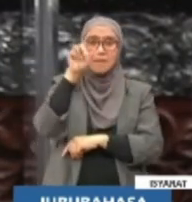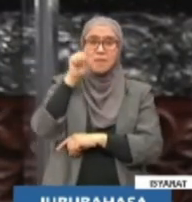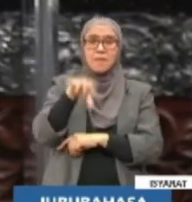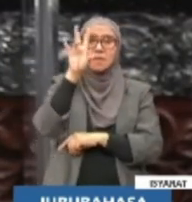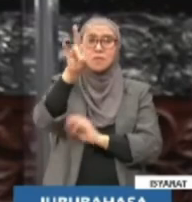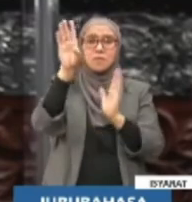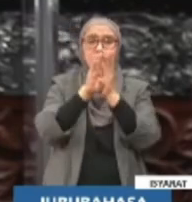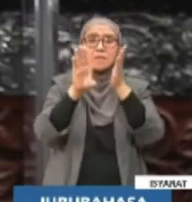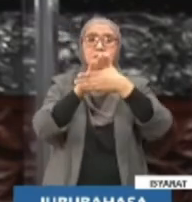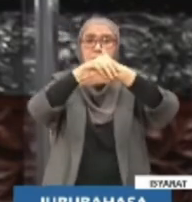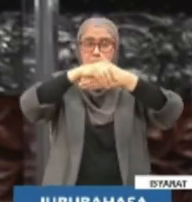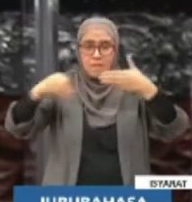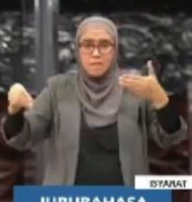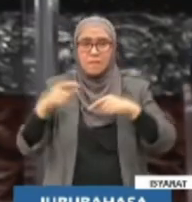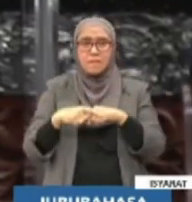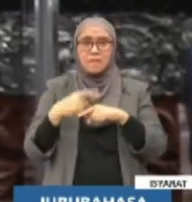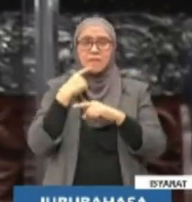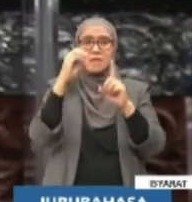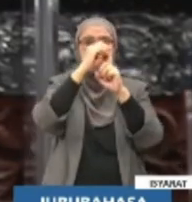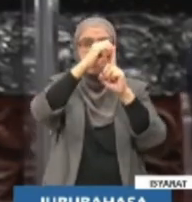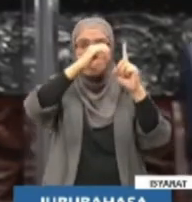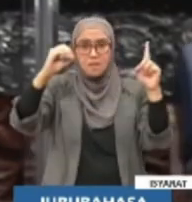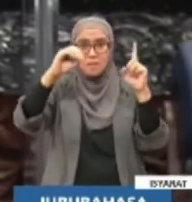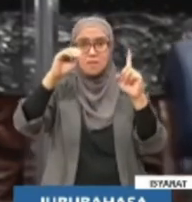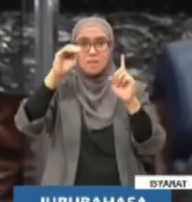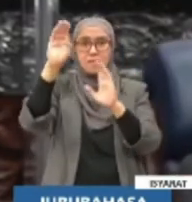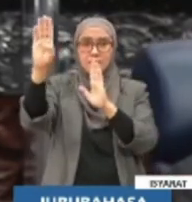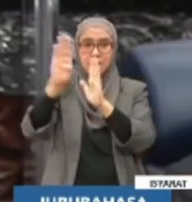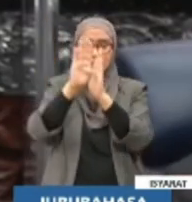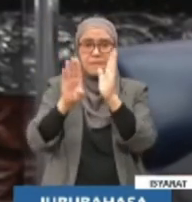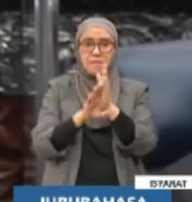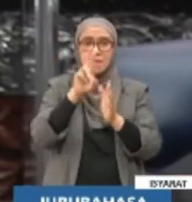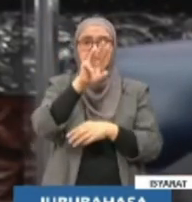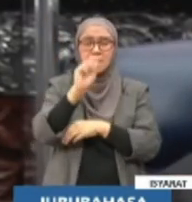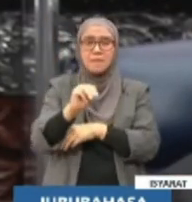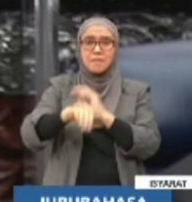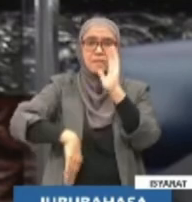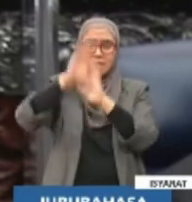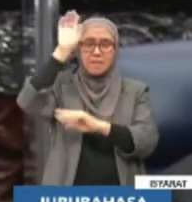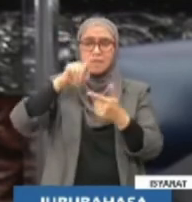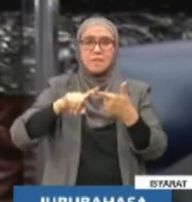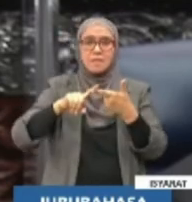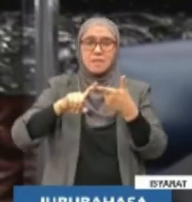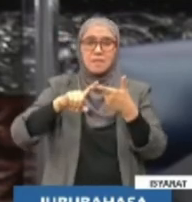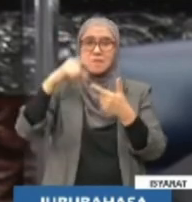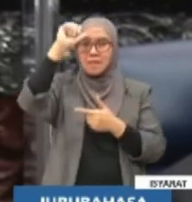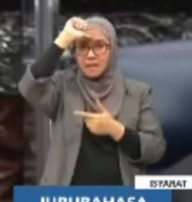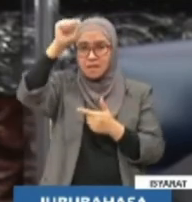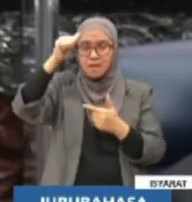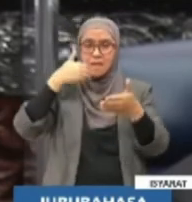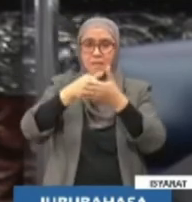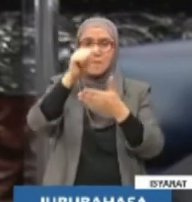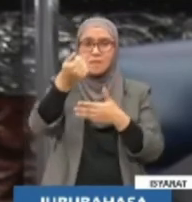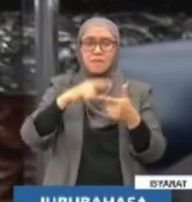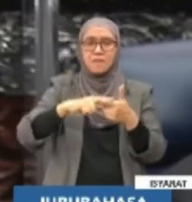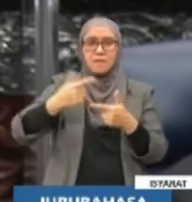pilihan Jono 100 Million Ringgit demi India hampir 10 Bangladesh